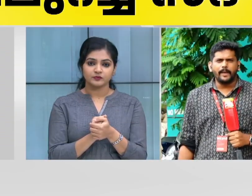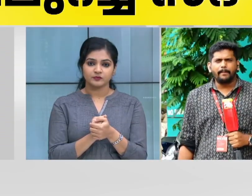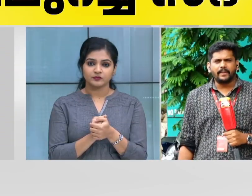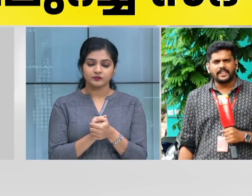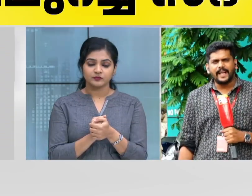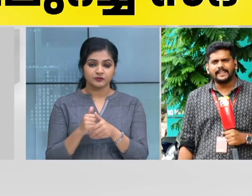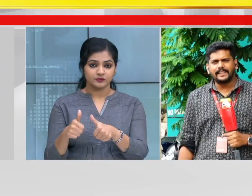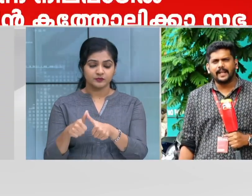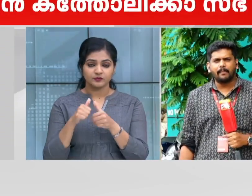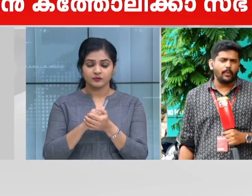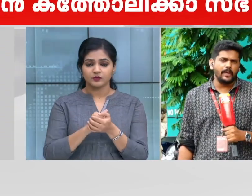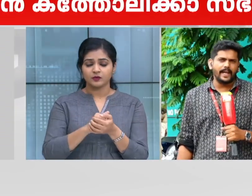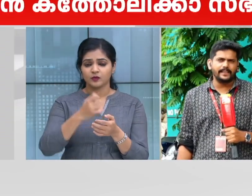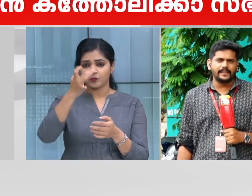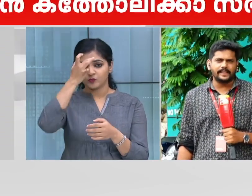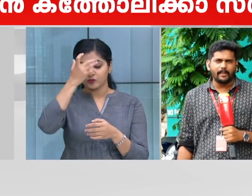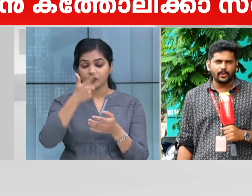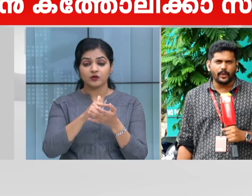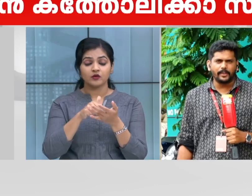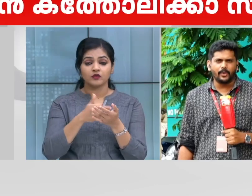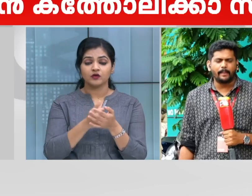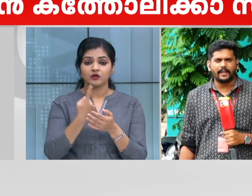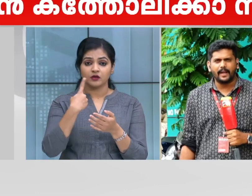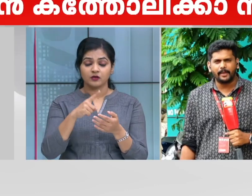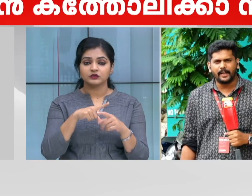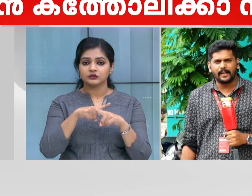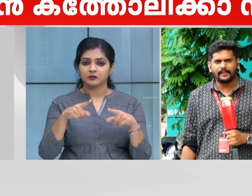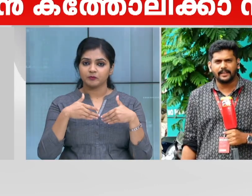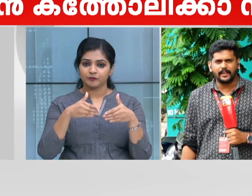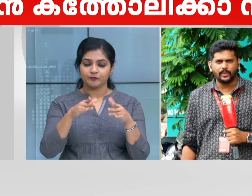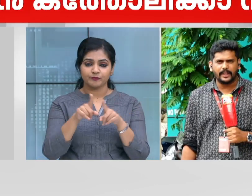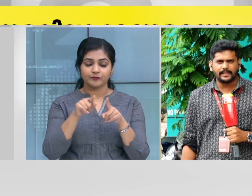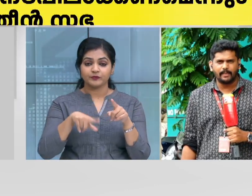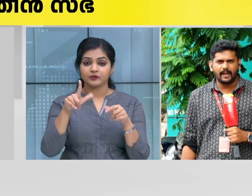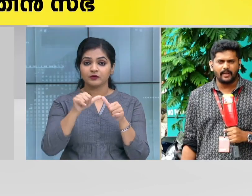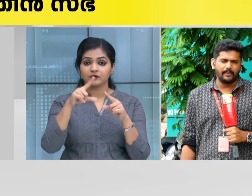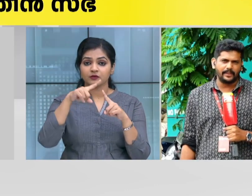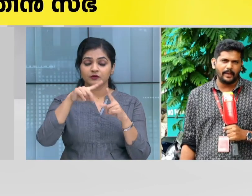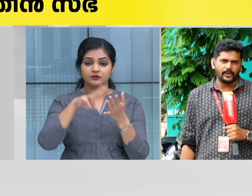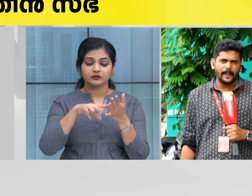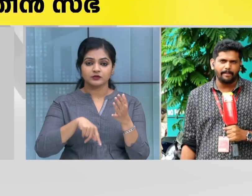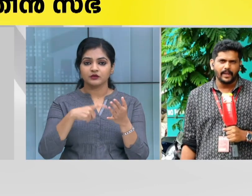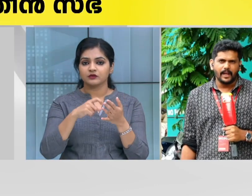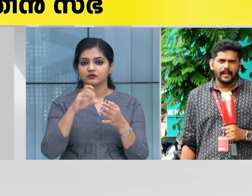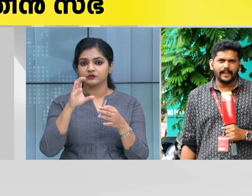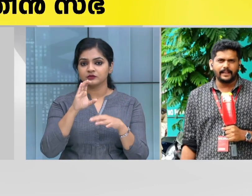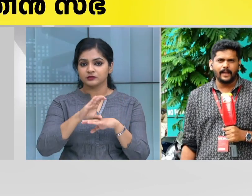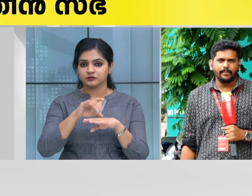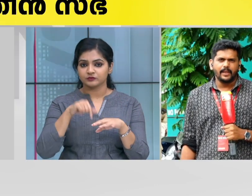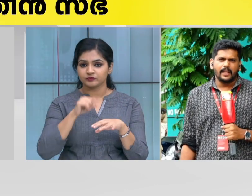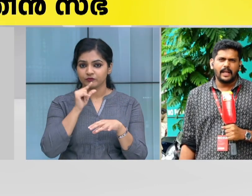ഗോപി, പ്രശ്നാധിഷ്ഠിത മൂല്യാധിഷ്ഠിത സമദൂരം എന്നുള്ള പ്രഖ്യാപനമാണ് ലത്തീൻ കത്തോലിക്ക സഭ വ്യക്തമാക്കുന്നത്.